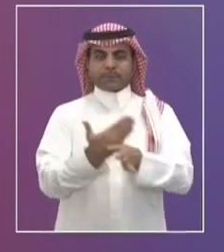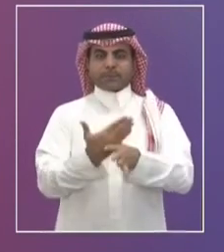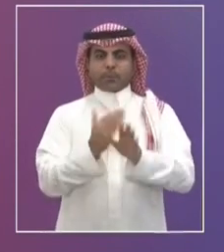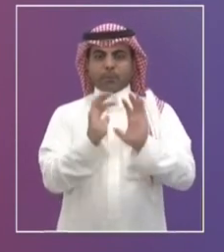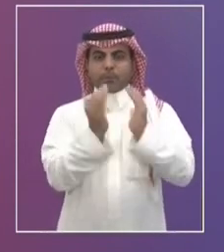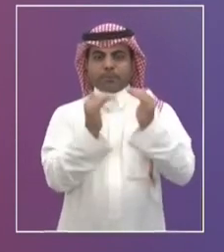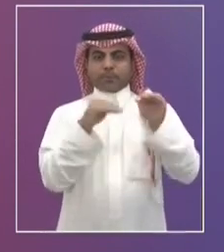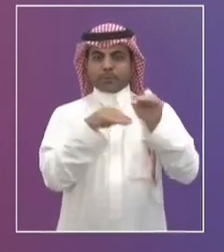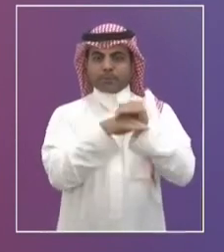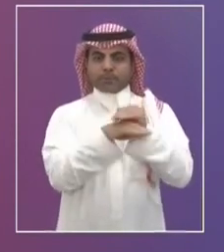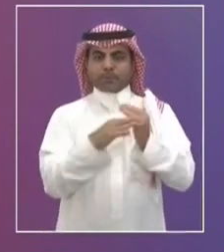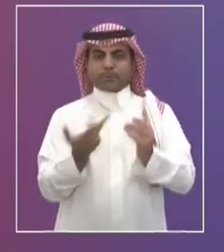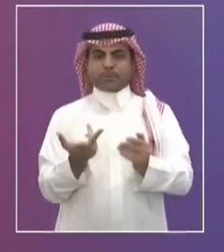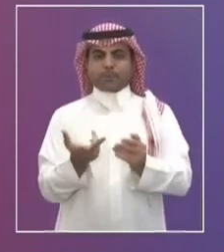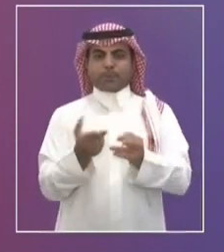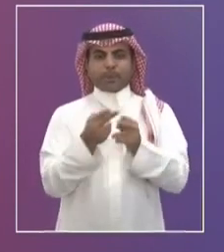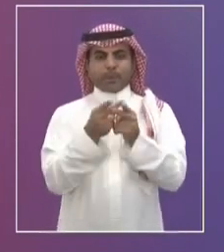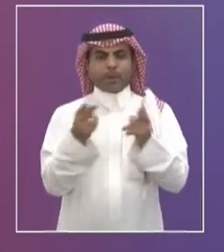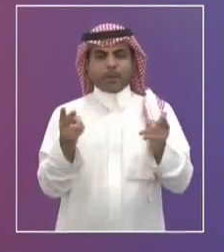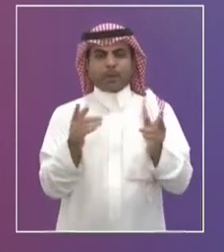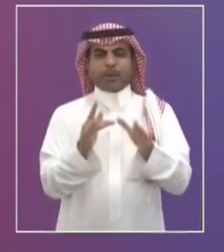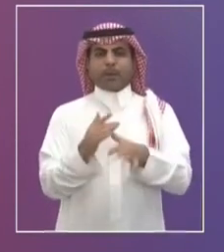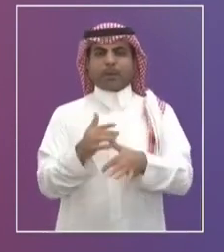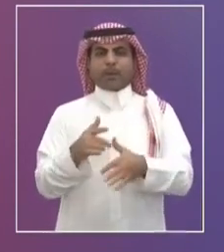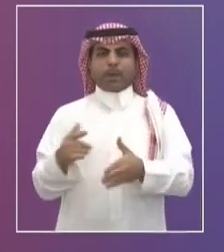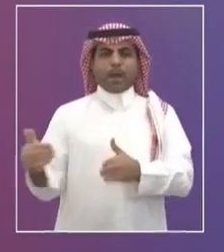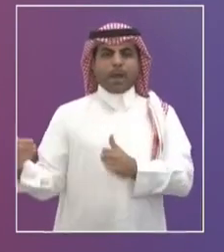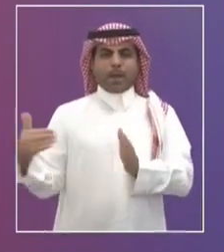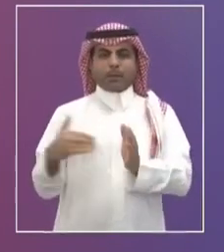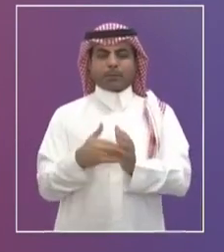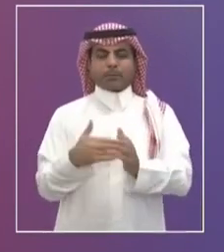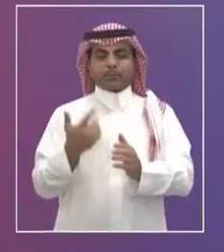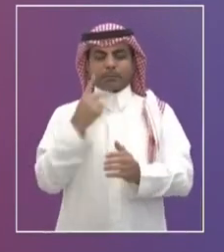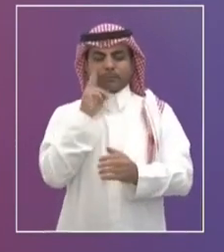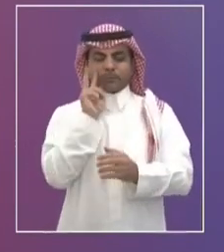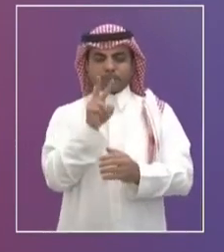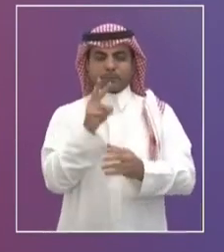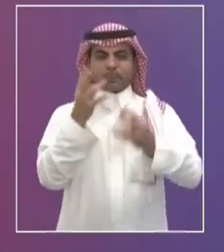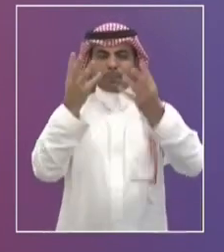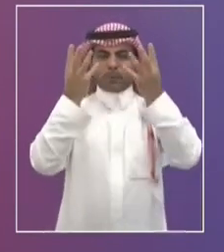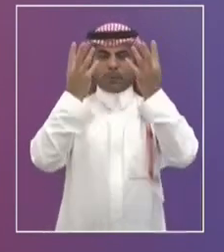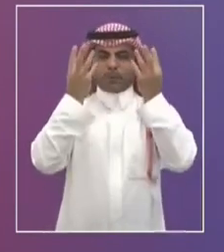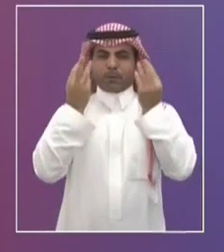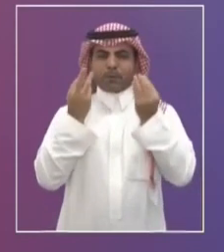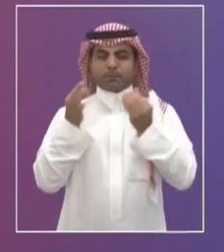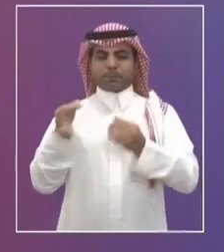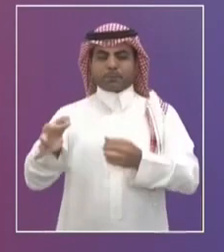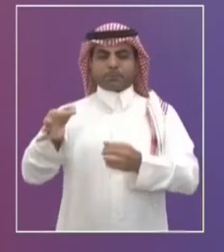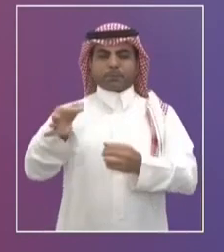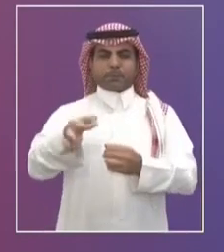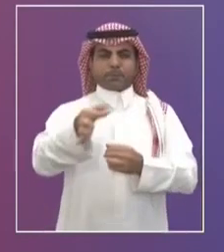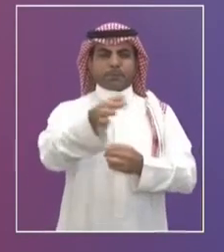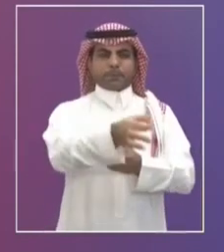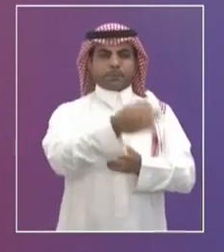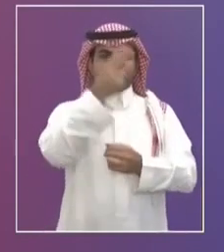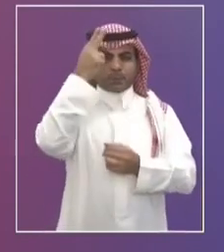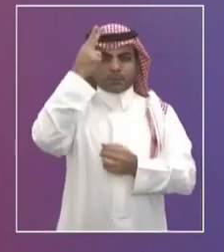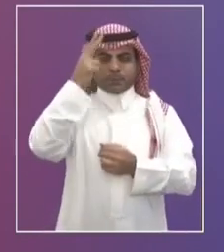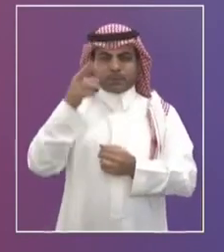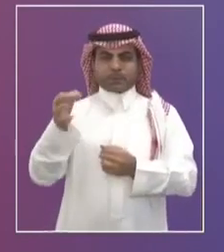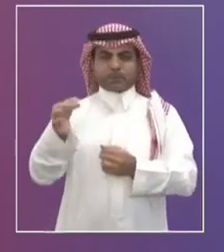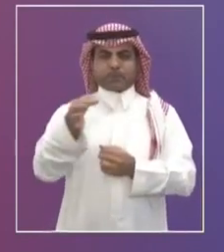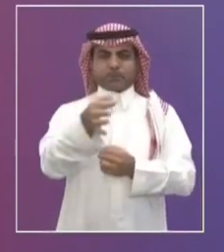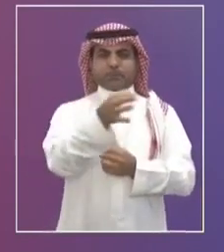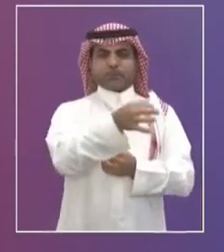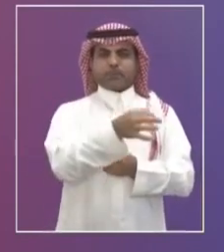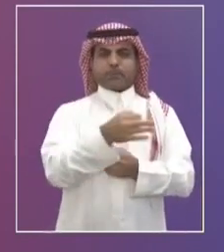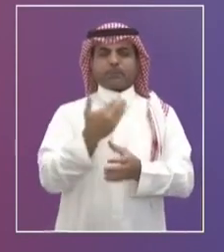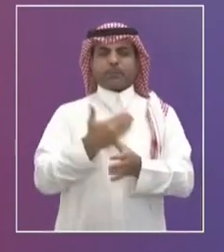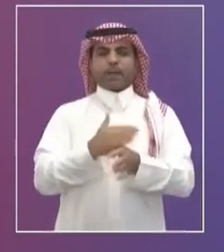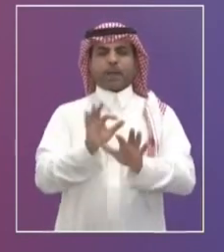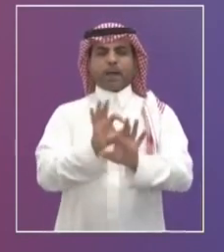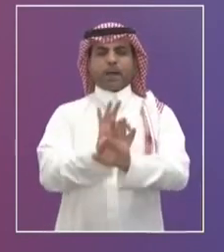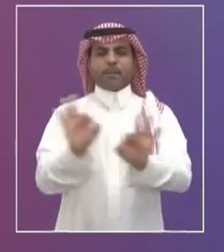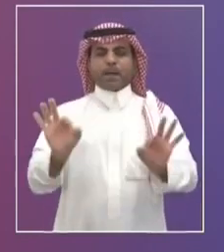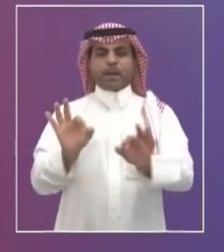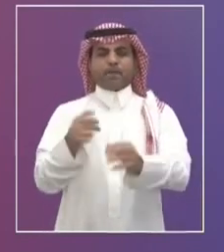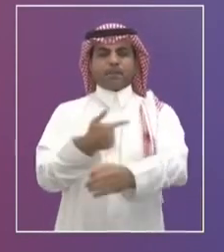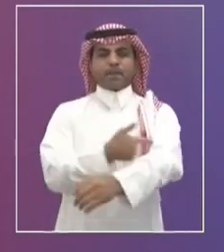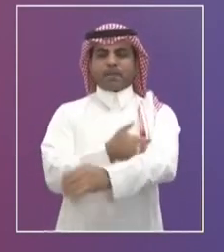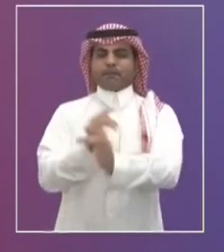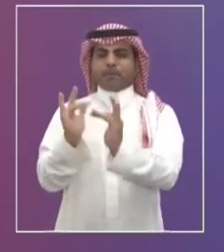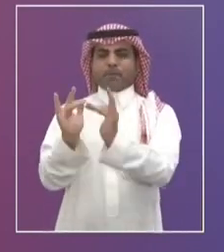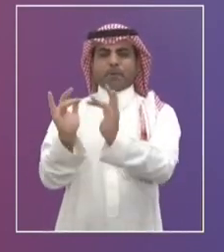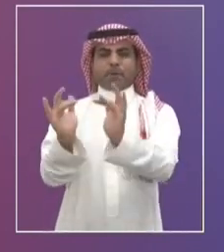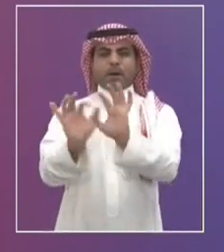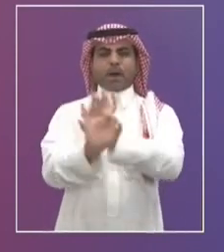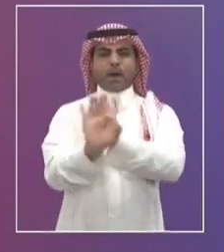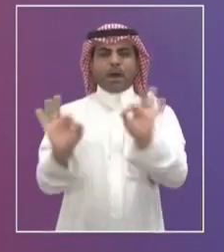الأجنحة، وبالتالي يكون نطمئن أنه جميع المناطق تقع ضمن النطاق المسموح فيه وأن لا تصل